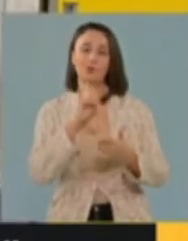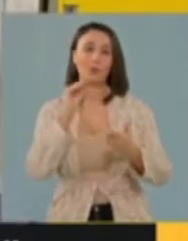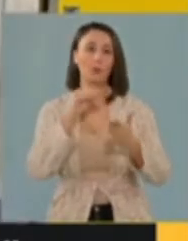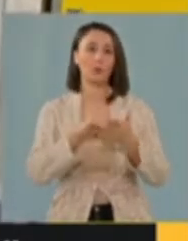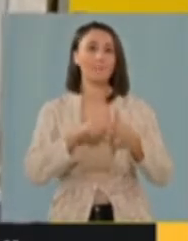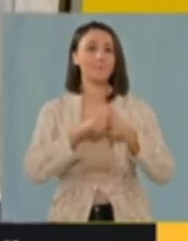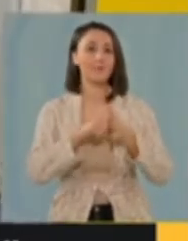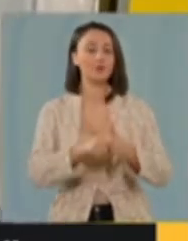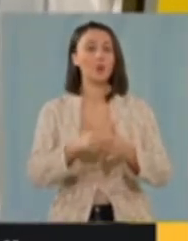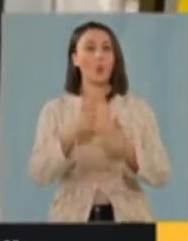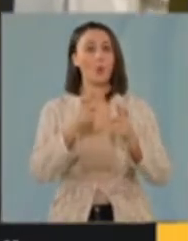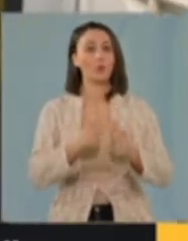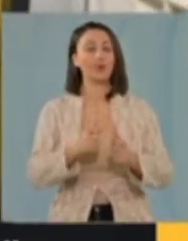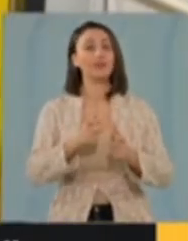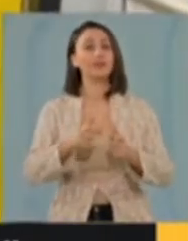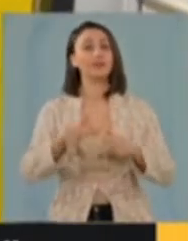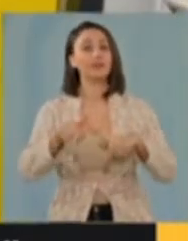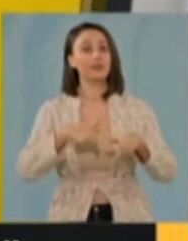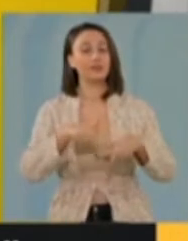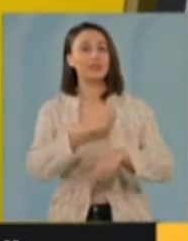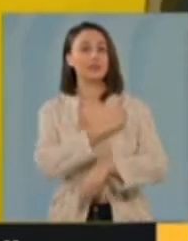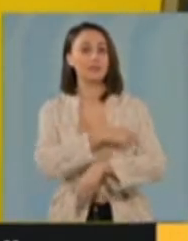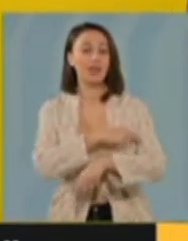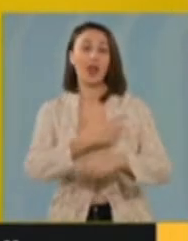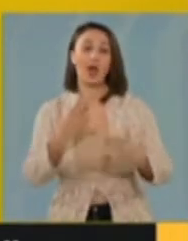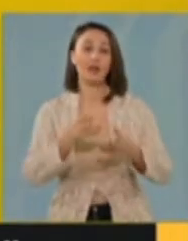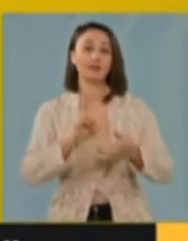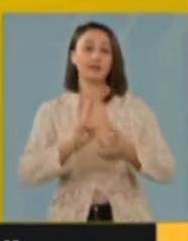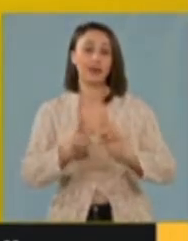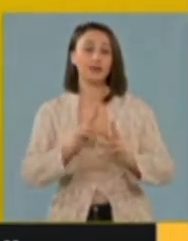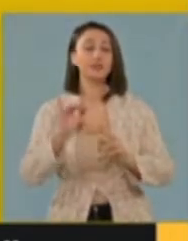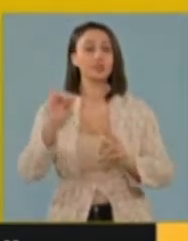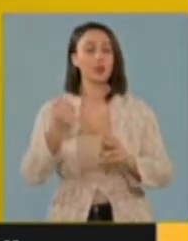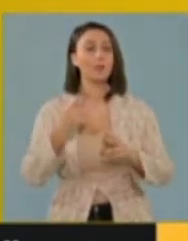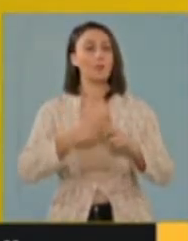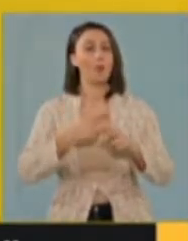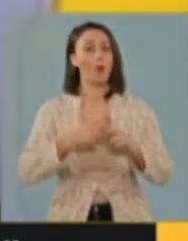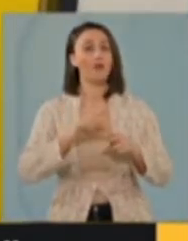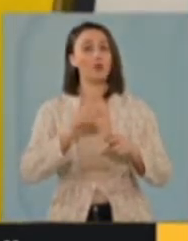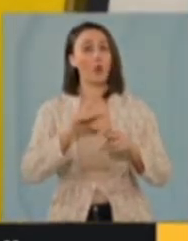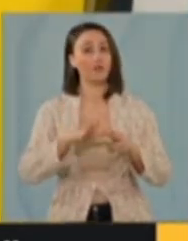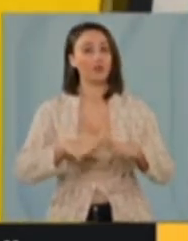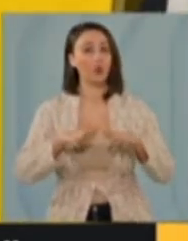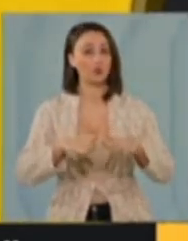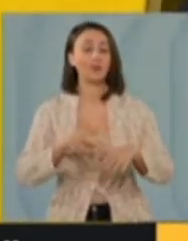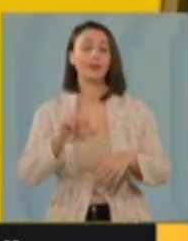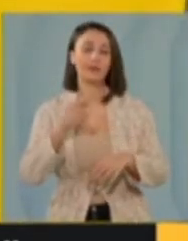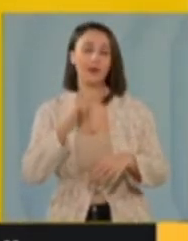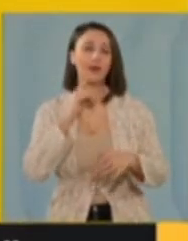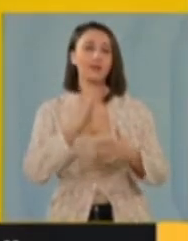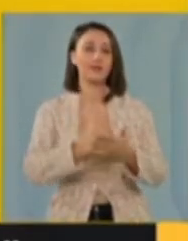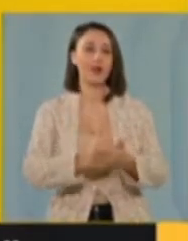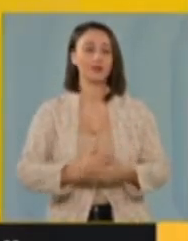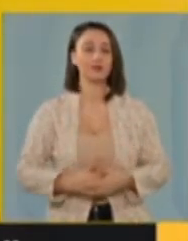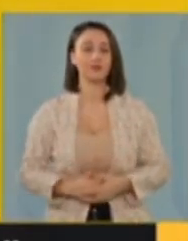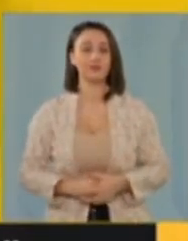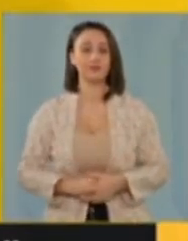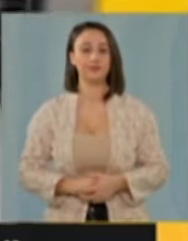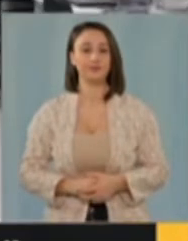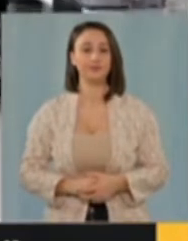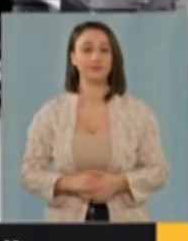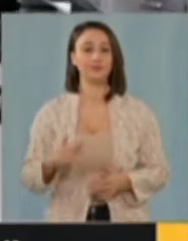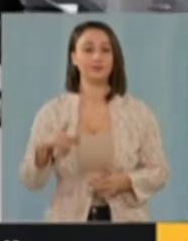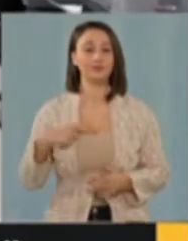pune presiune pe unitățile spitalicești care tratează și pacienți COVID. Da, așa este.